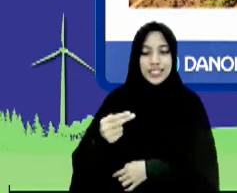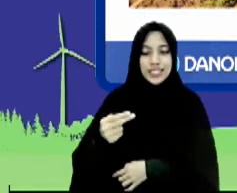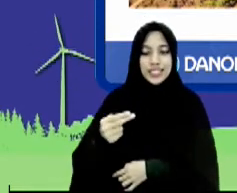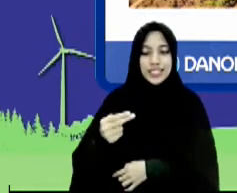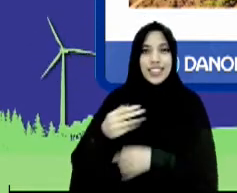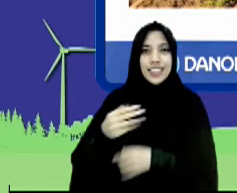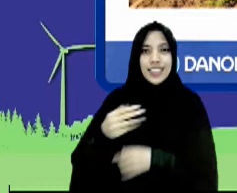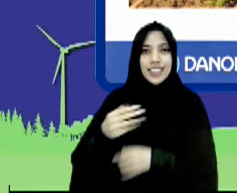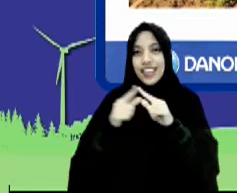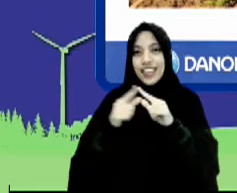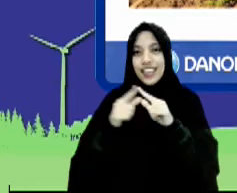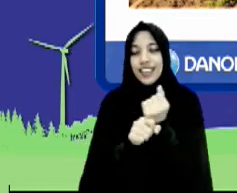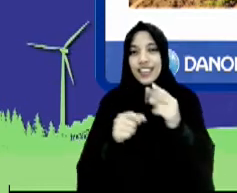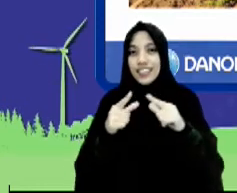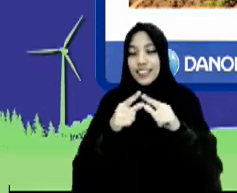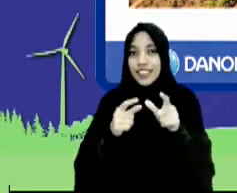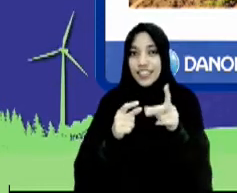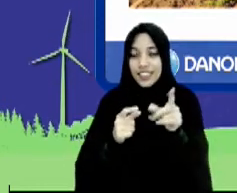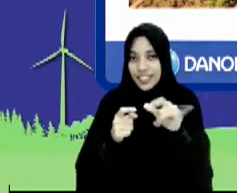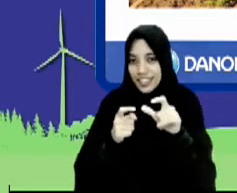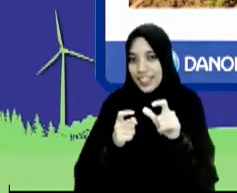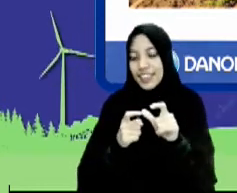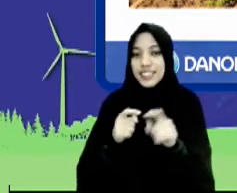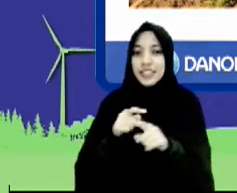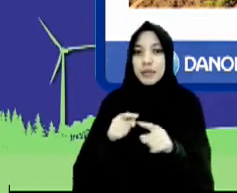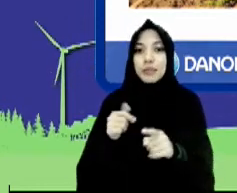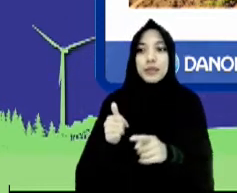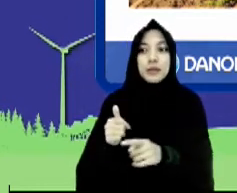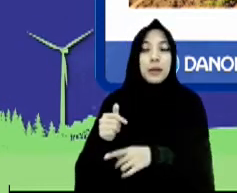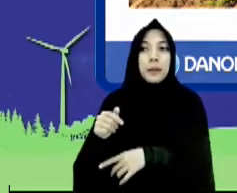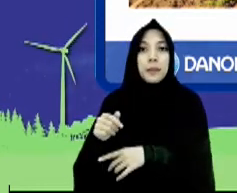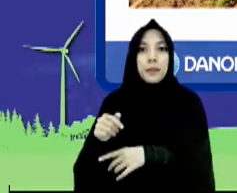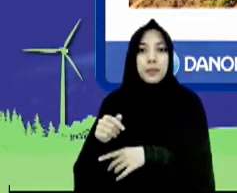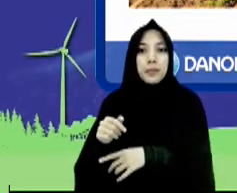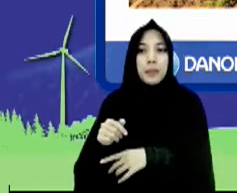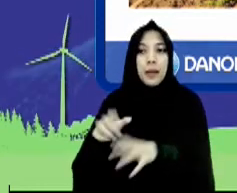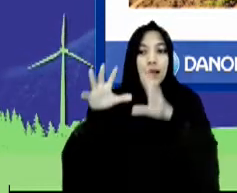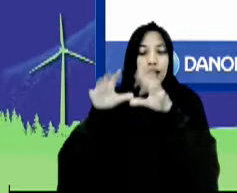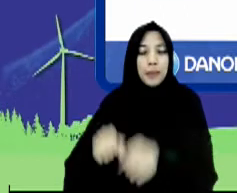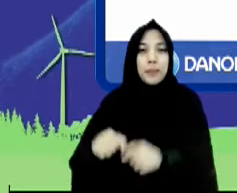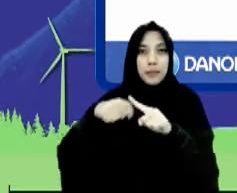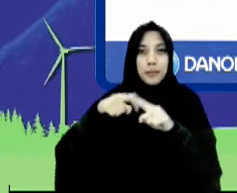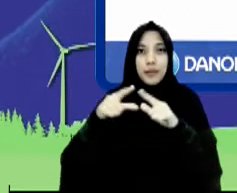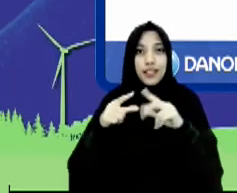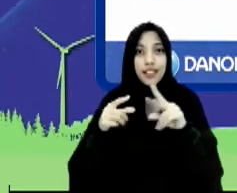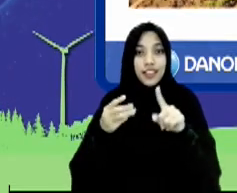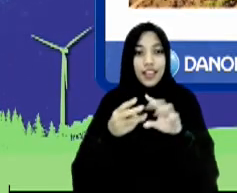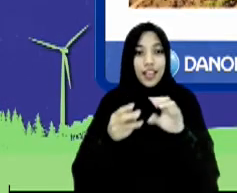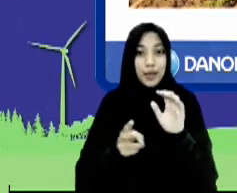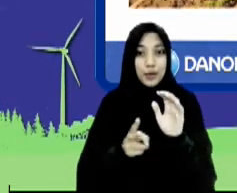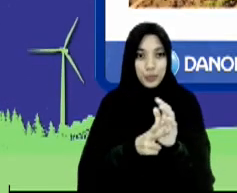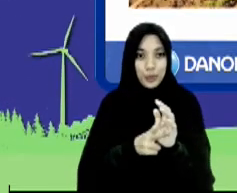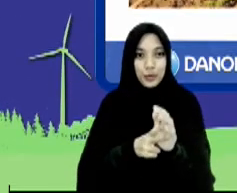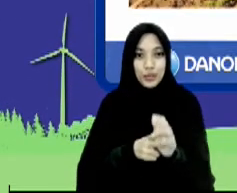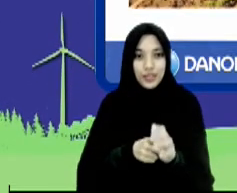perbaik di sanaah tapi juga bahkan bisa ee tentu saja menangkap e karbon yang EE saat ini ada gitu nah ee oke mungkin itu ya